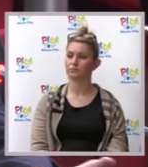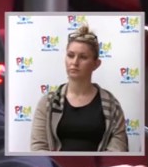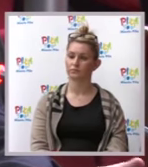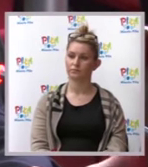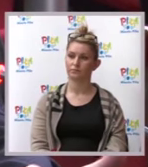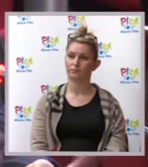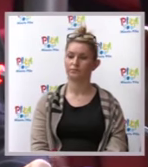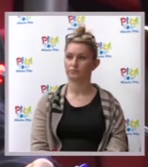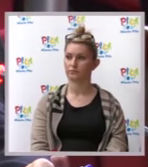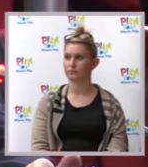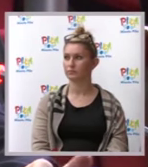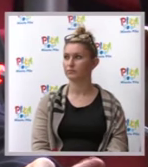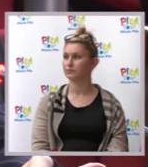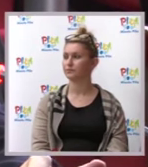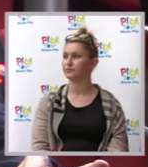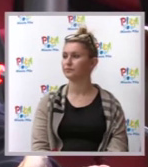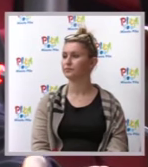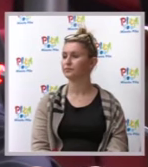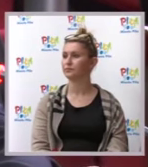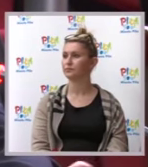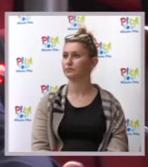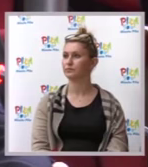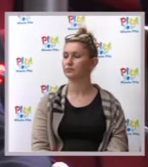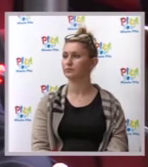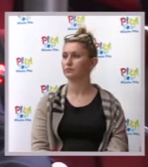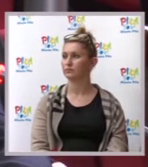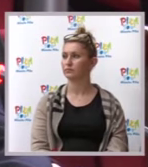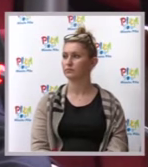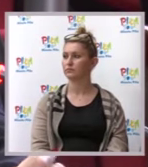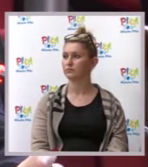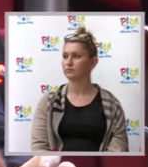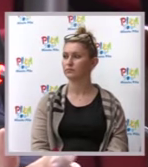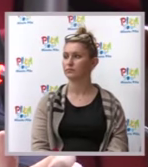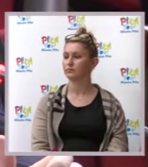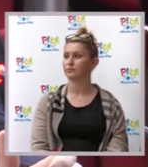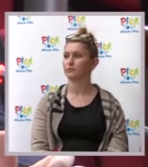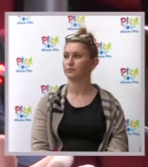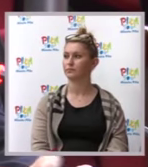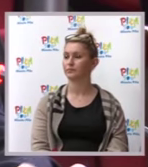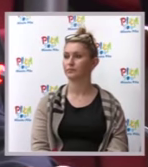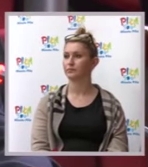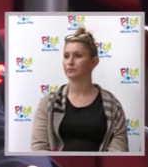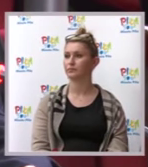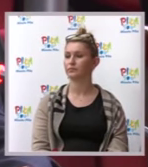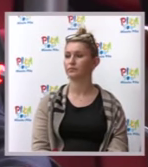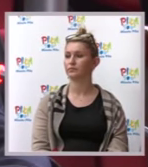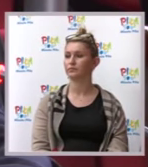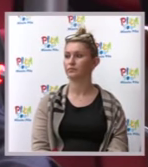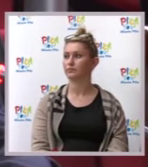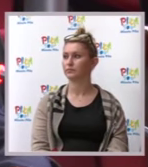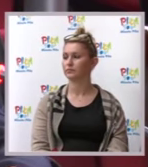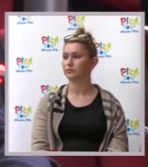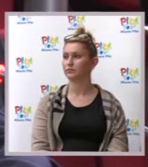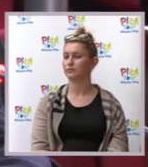to częściej, ale o niewielki procent, czyli na przykład co roku o kwotę